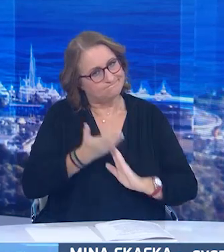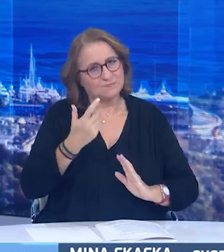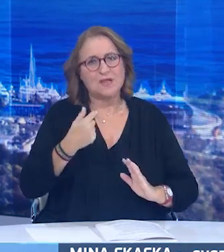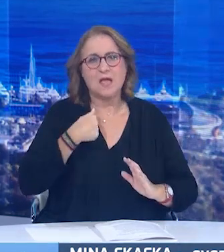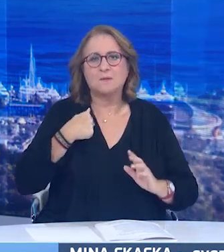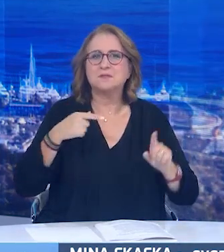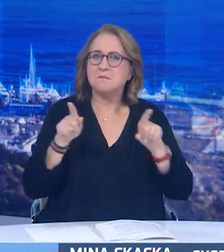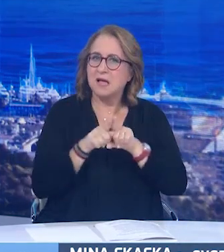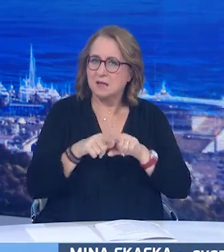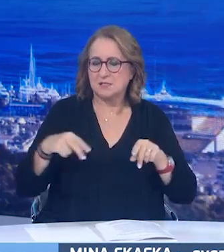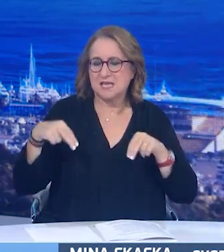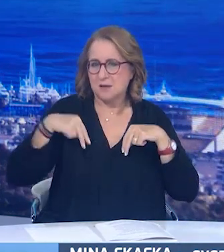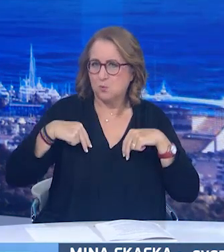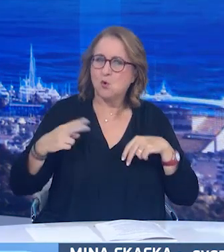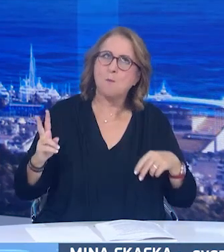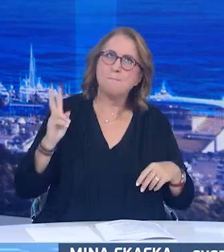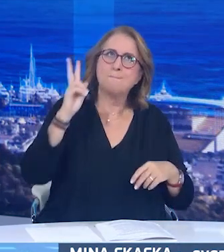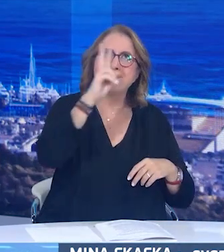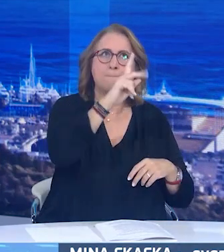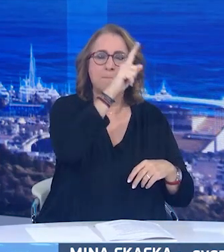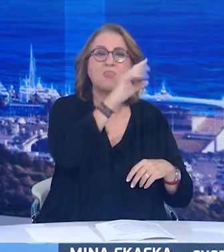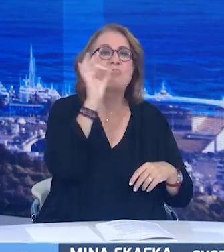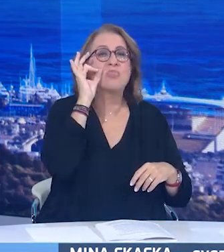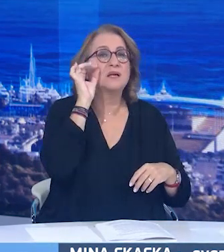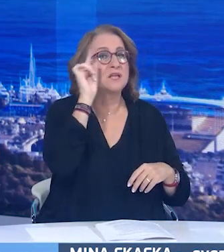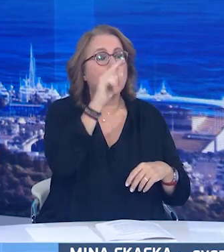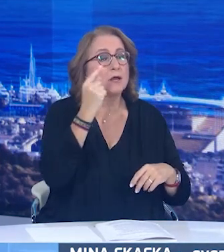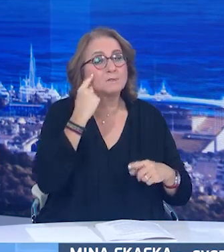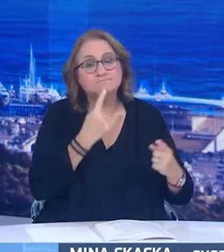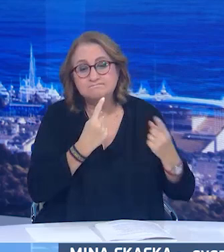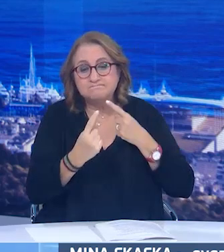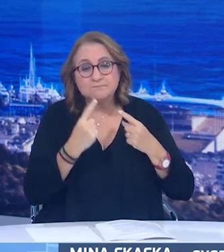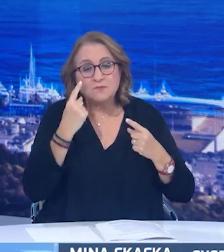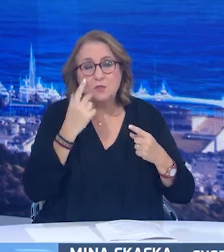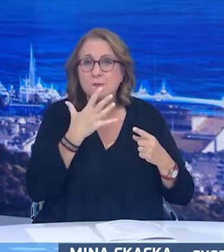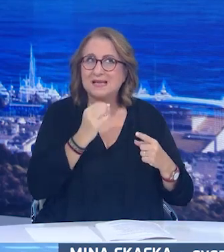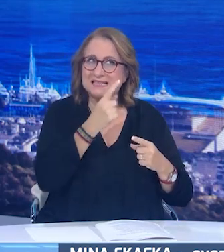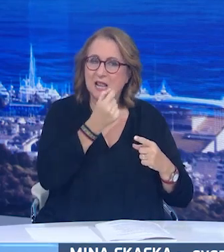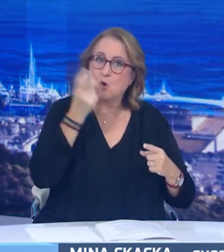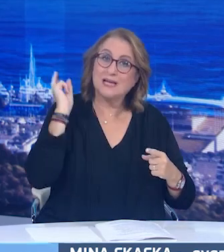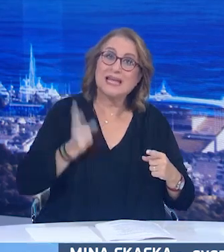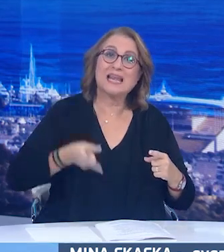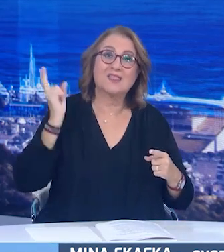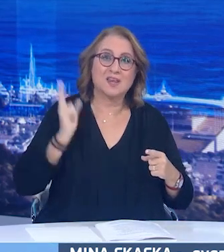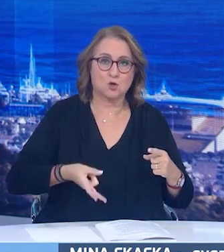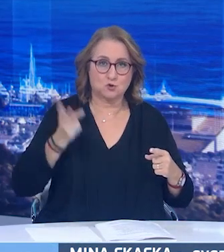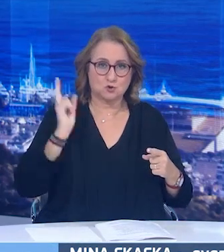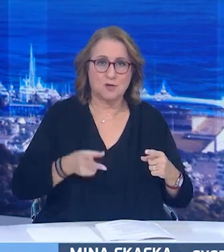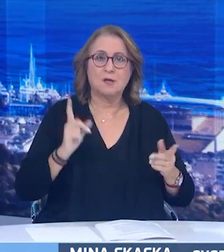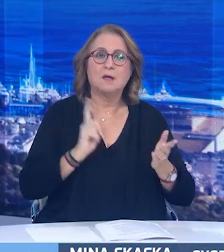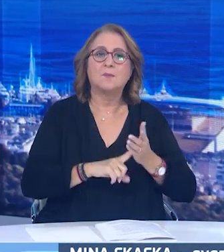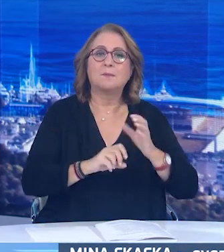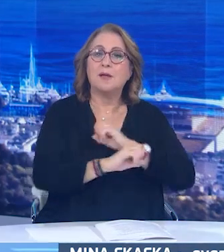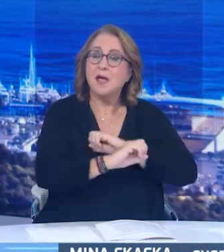με τον Υπουργό. Να πούμε ότι χτυπάει ένα καμπανάκι κινδύνου. Θέλουμε λοιπόν πάρα πολύ να είναι ενήμερος όλος